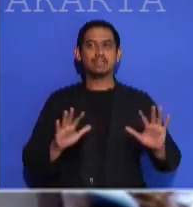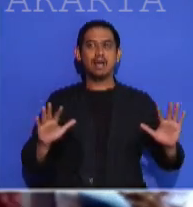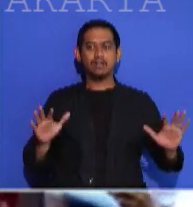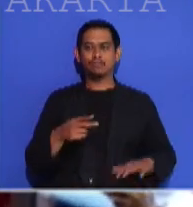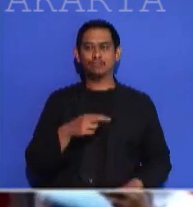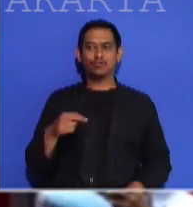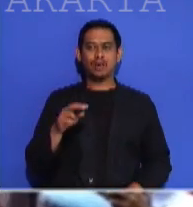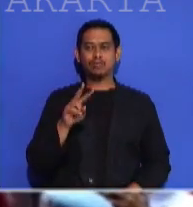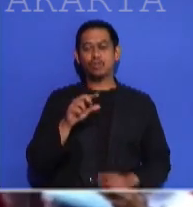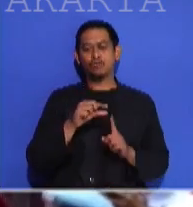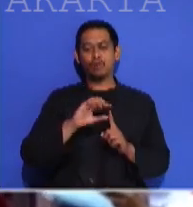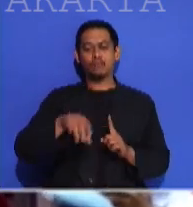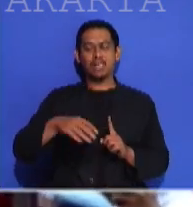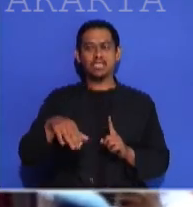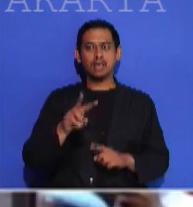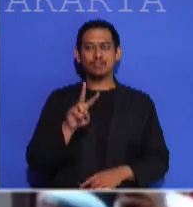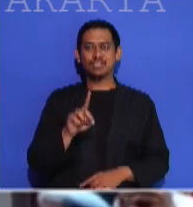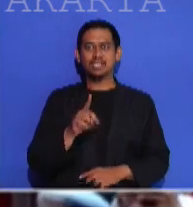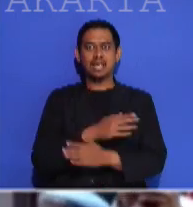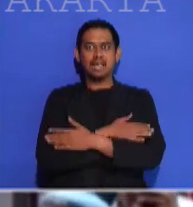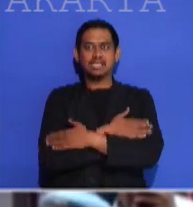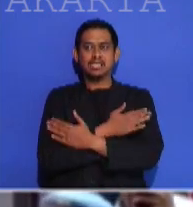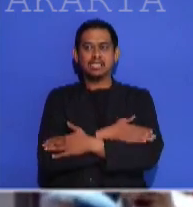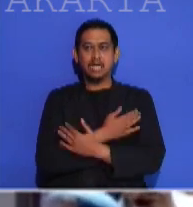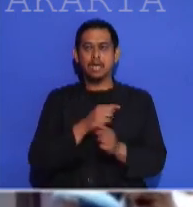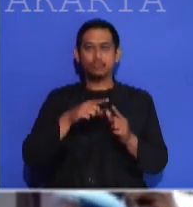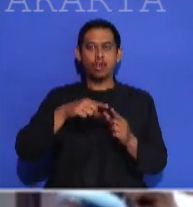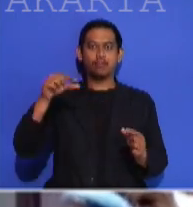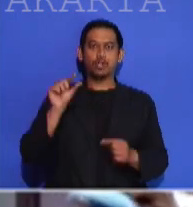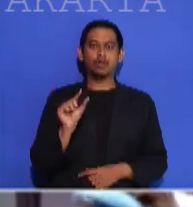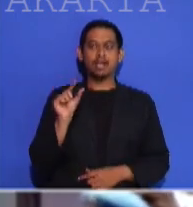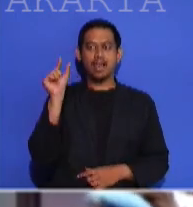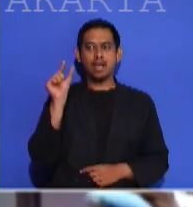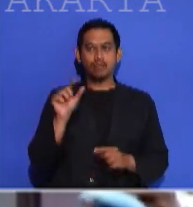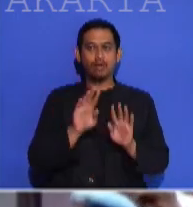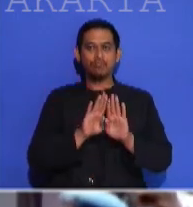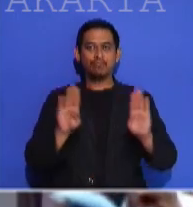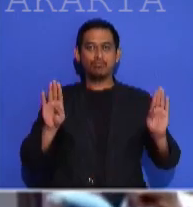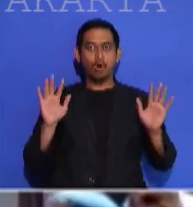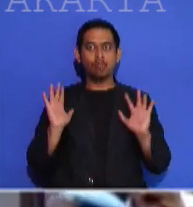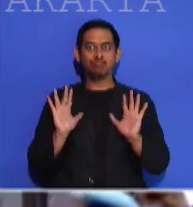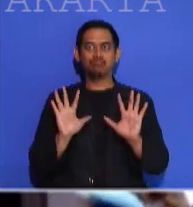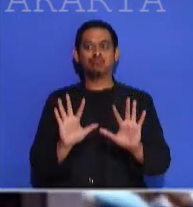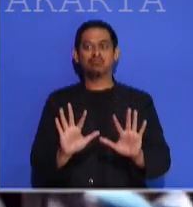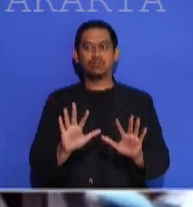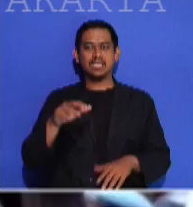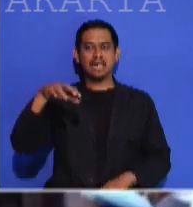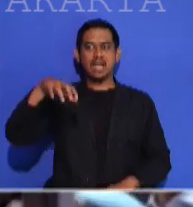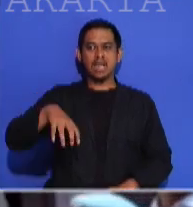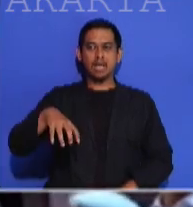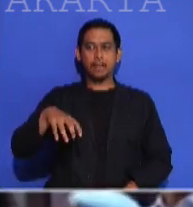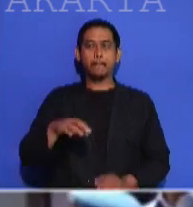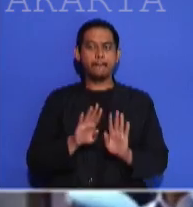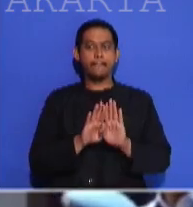provinsi yaitu Aceh dan Sumatera Utara dalam pembukaan yang berlangsung meriah di Stadion Harapan Bangsa Banda Aceh